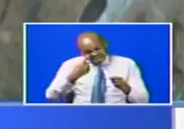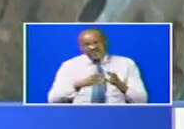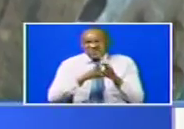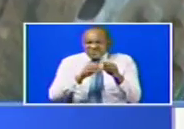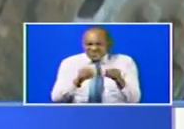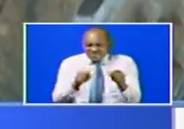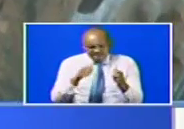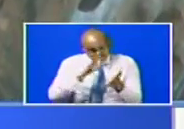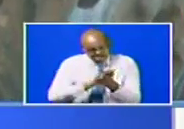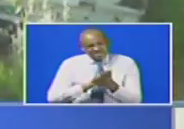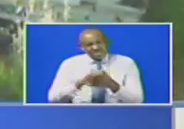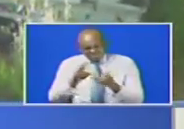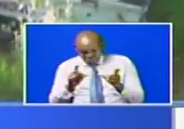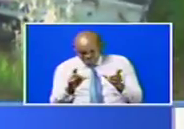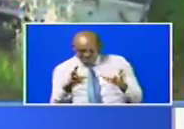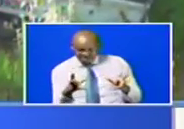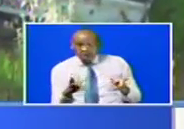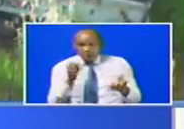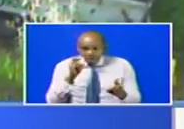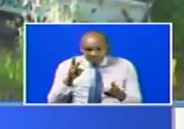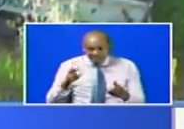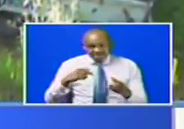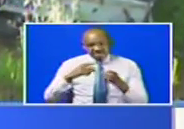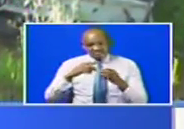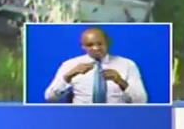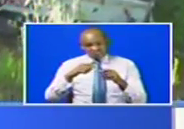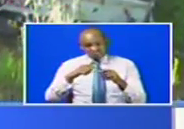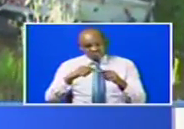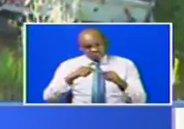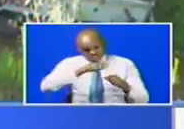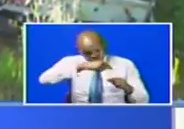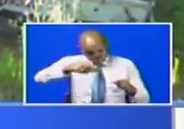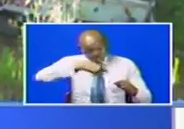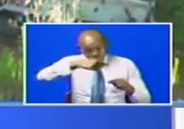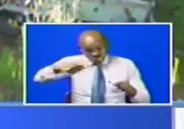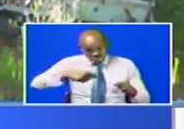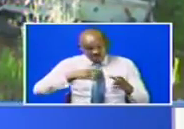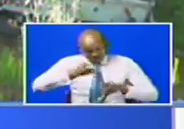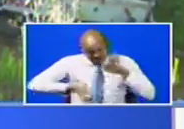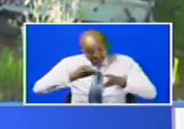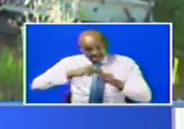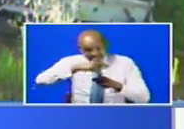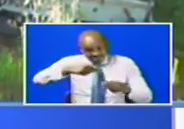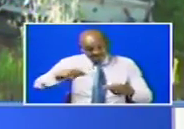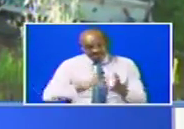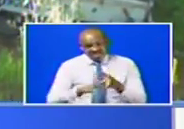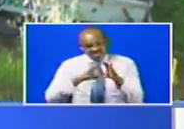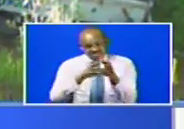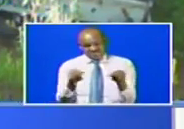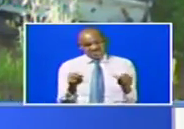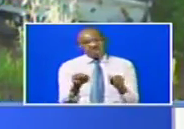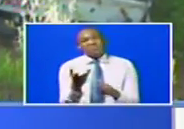kama inataka kupasuka, ama zile threads pale kwenye mguu